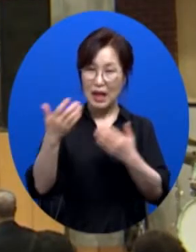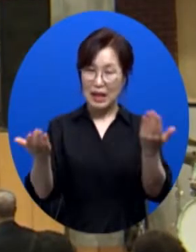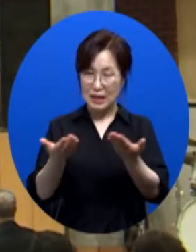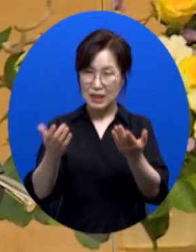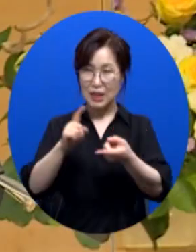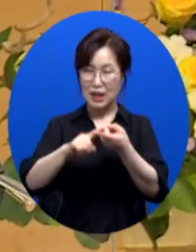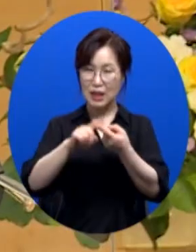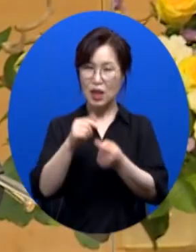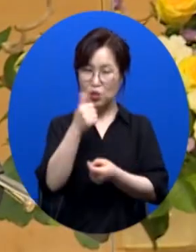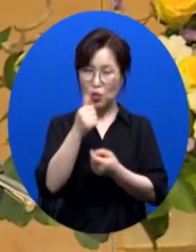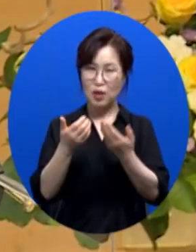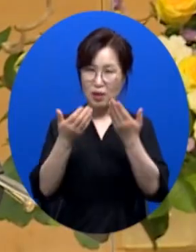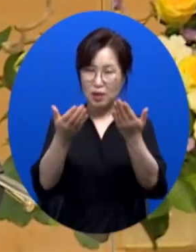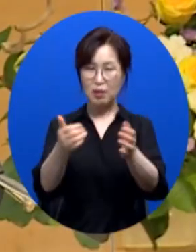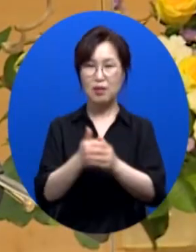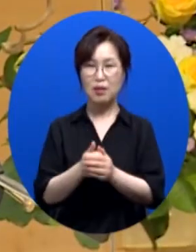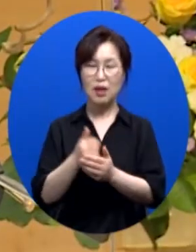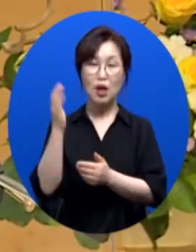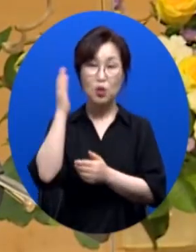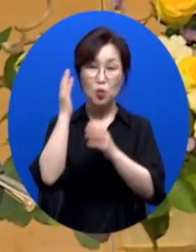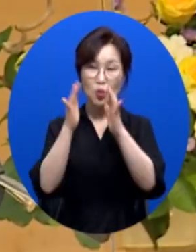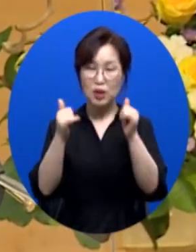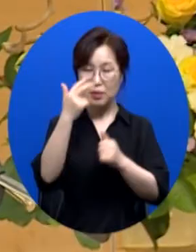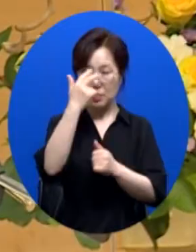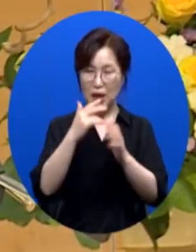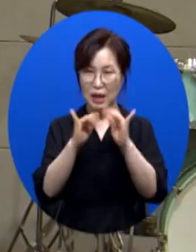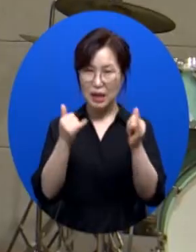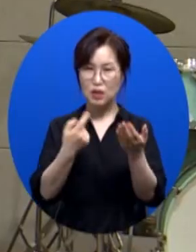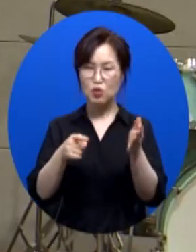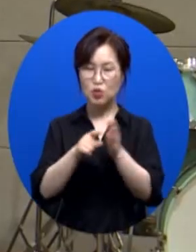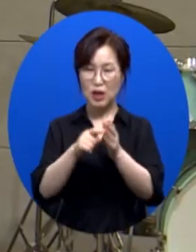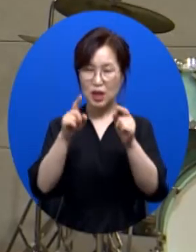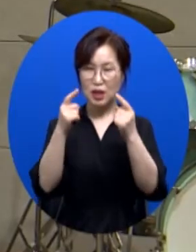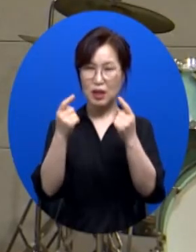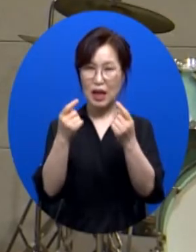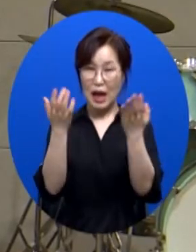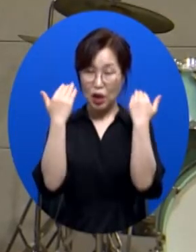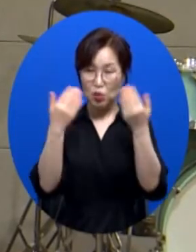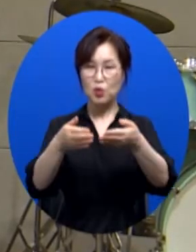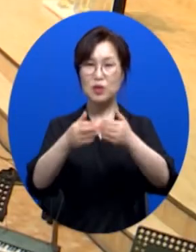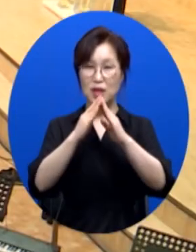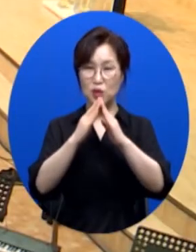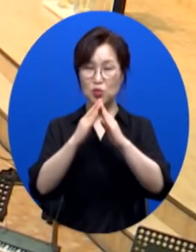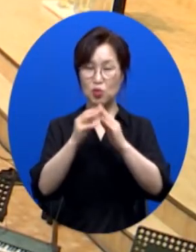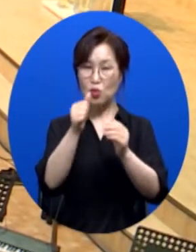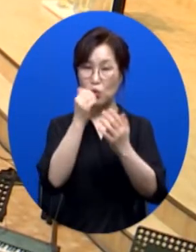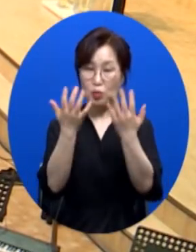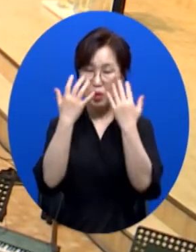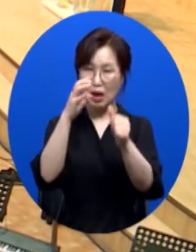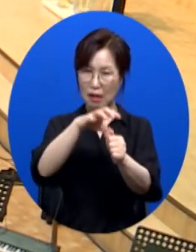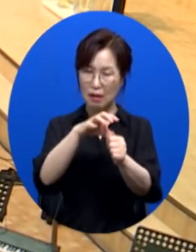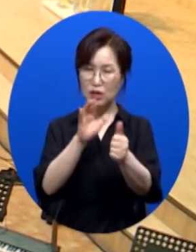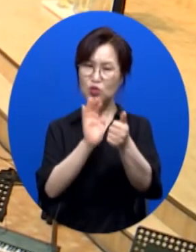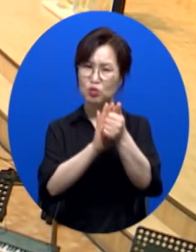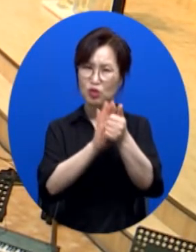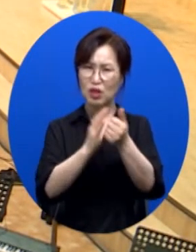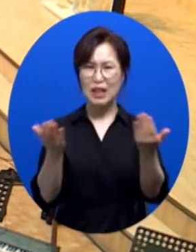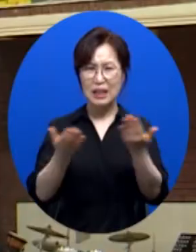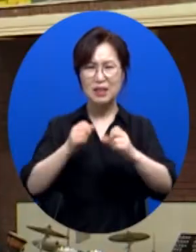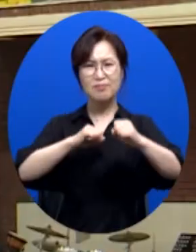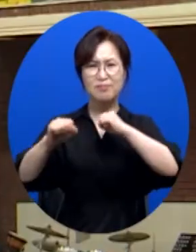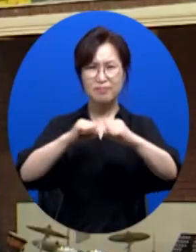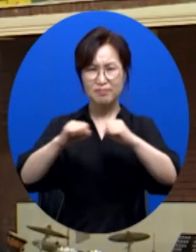고 김요한 목사는 놈아 맹아 학교와 에효 권 을 설립하고 교도소 수감자들을 후견 하는 사역을 펼쳤으며